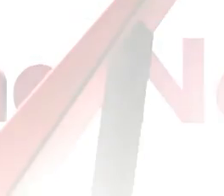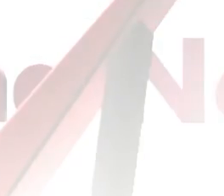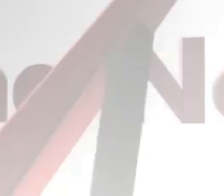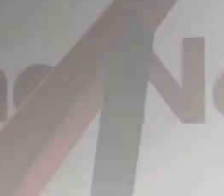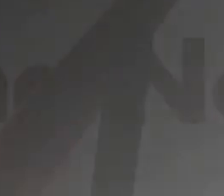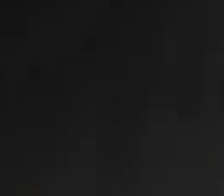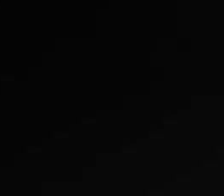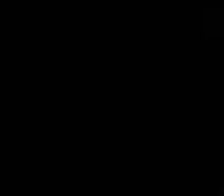bu